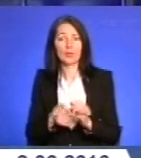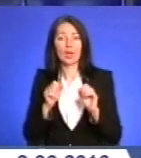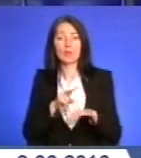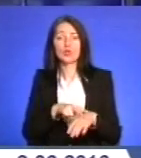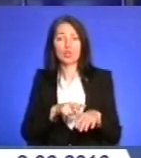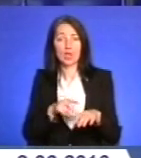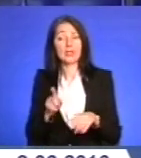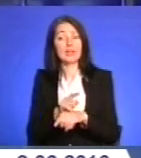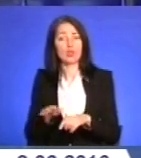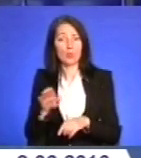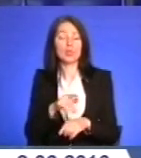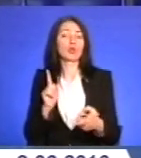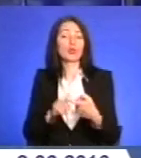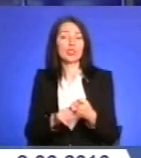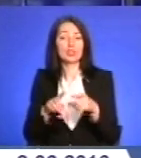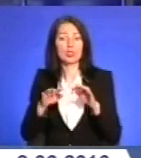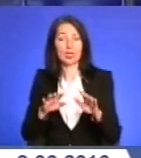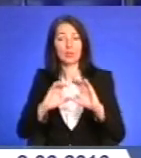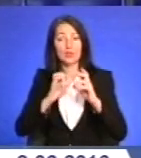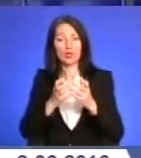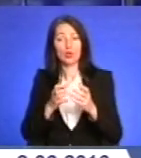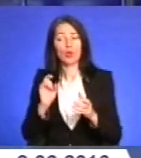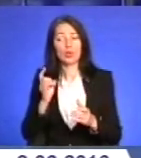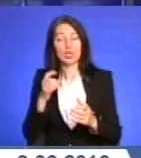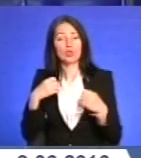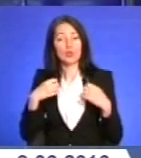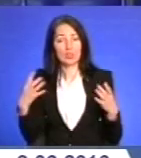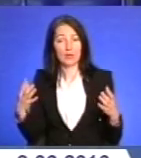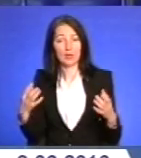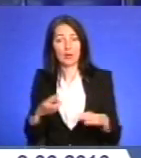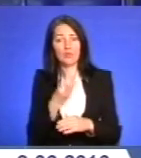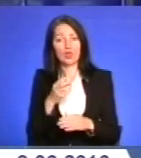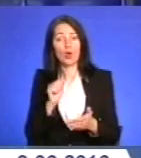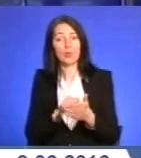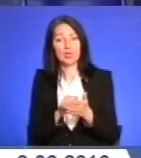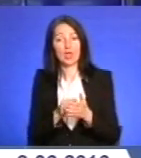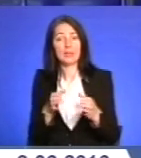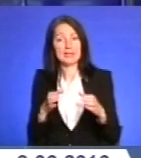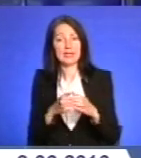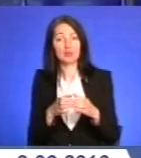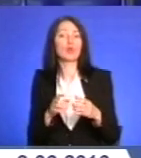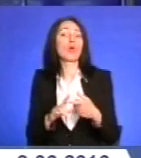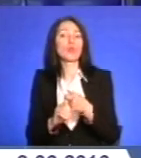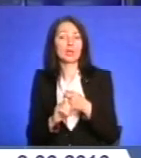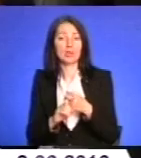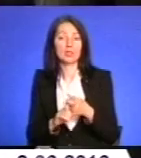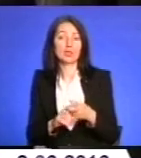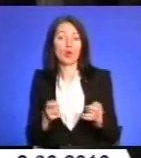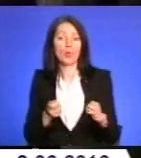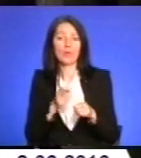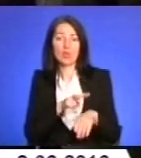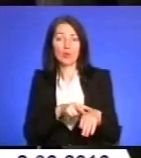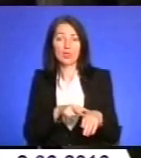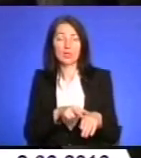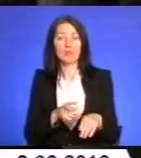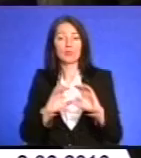Правоохоронці Тернопільщини долучилися до заходів з нагоди міжнародного дитячого свята. Відеоматеріал сектору комунікації управління Нацполіції в області.